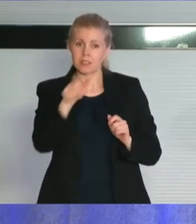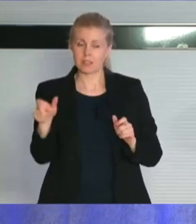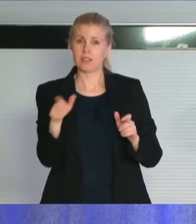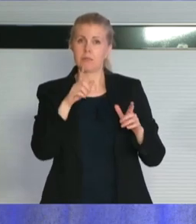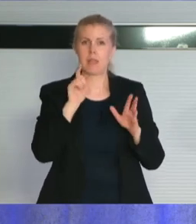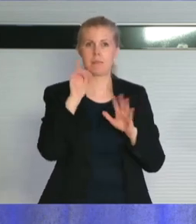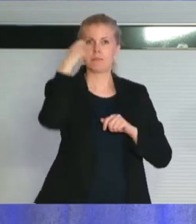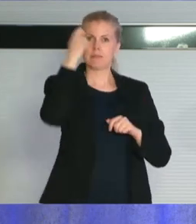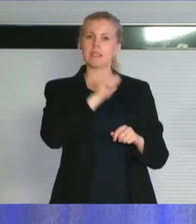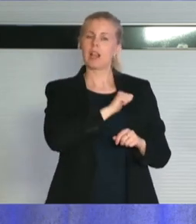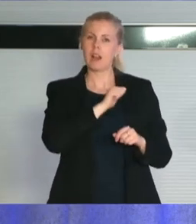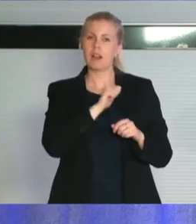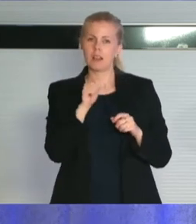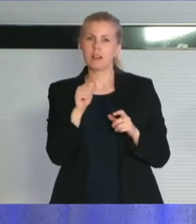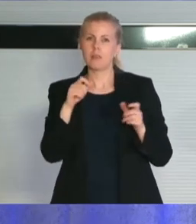det med strenge tiltak.